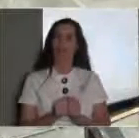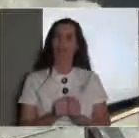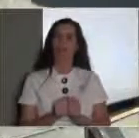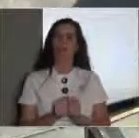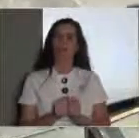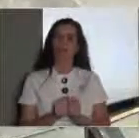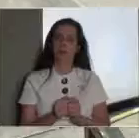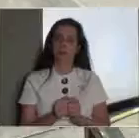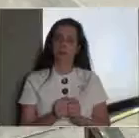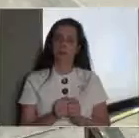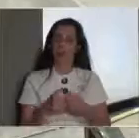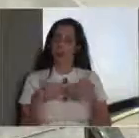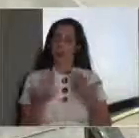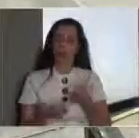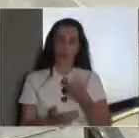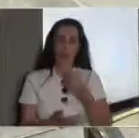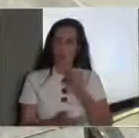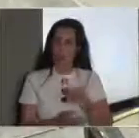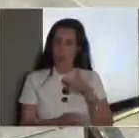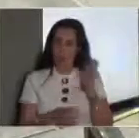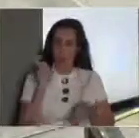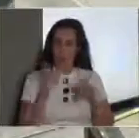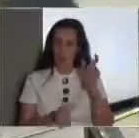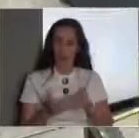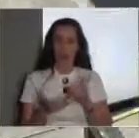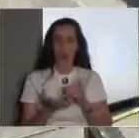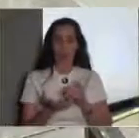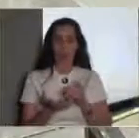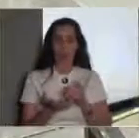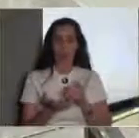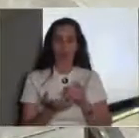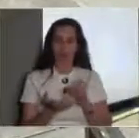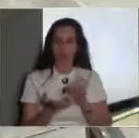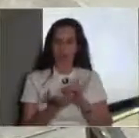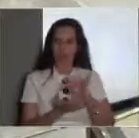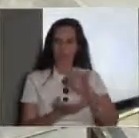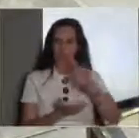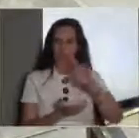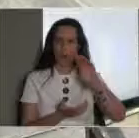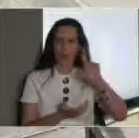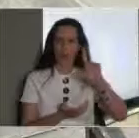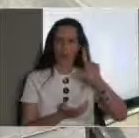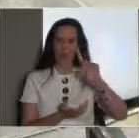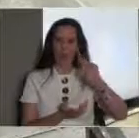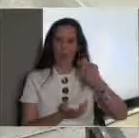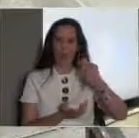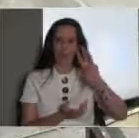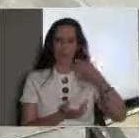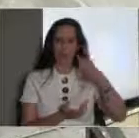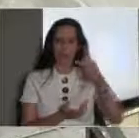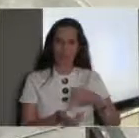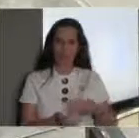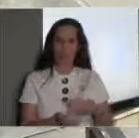לשחרר לחולים את התרופה שלהם שהם צריכים, לפטר את יובל לנדשפט ואת כל היקר הזה לבטל,